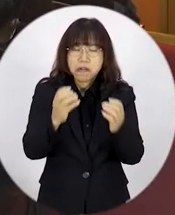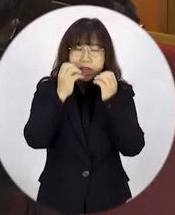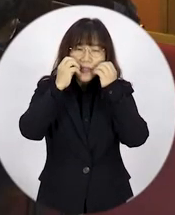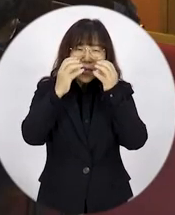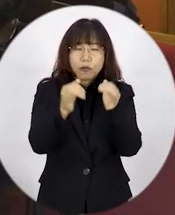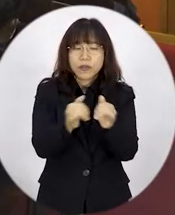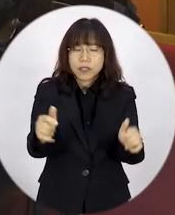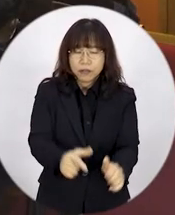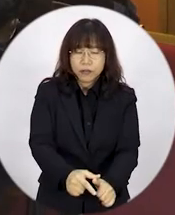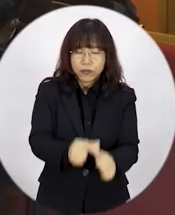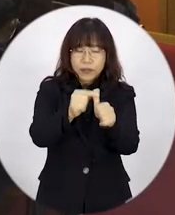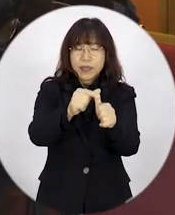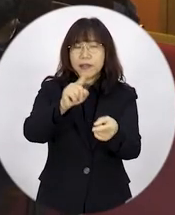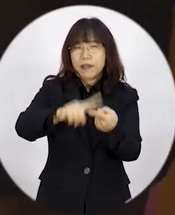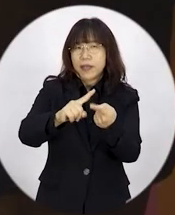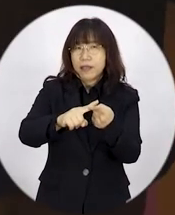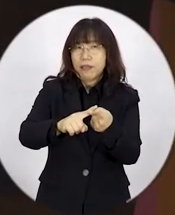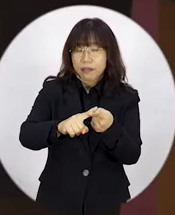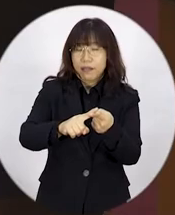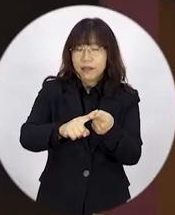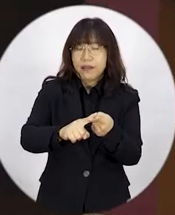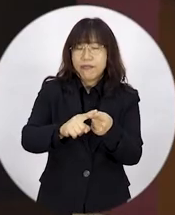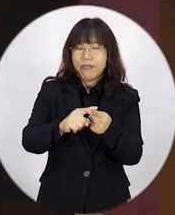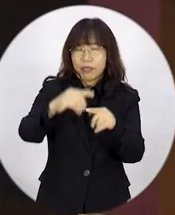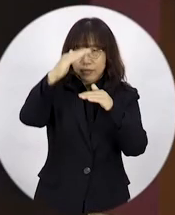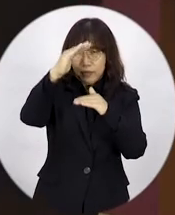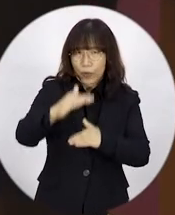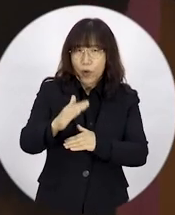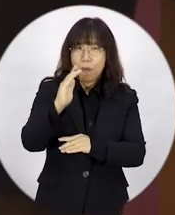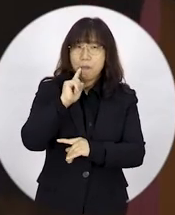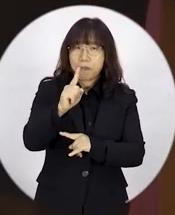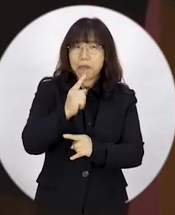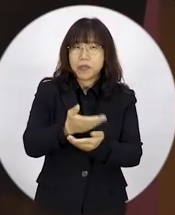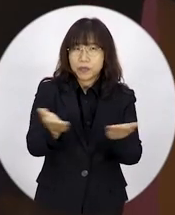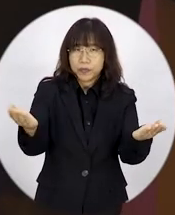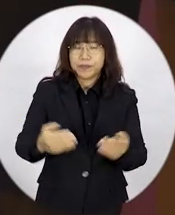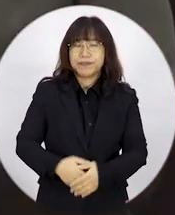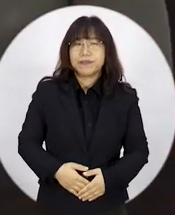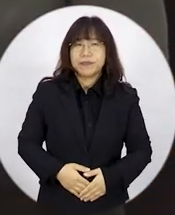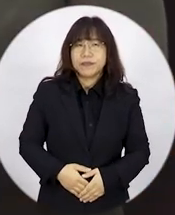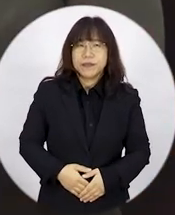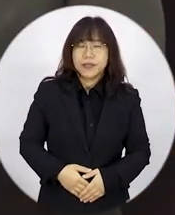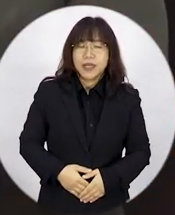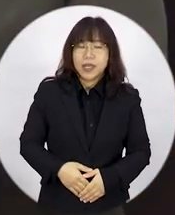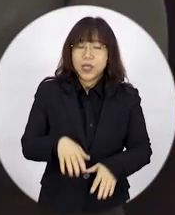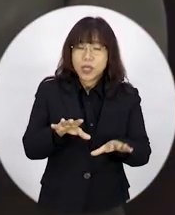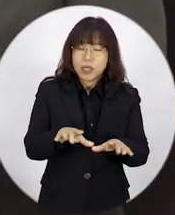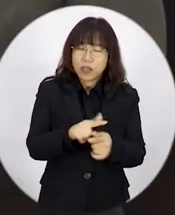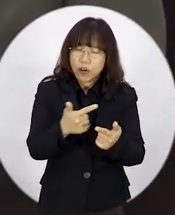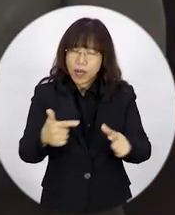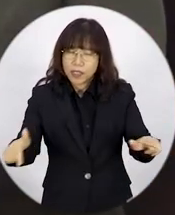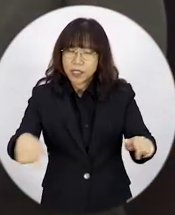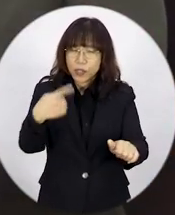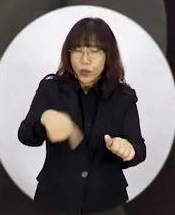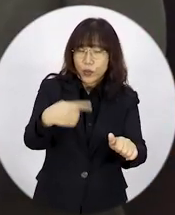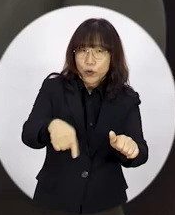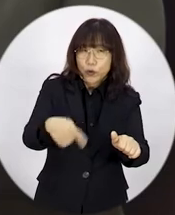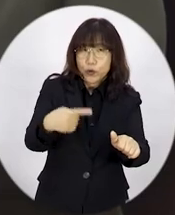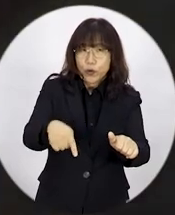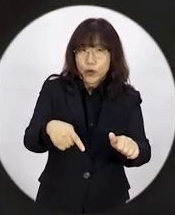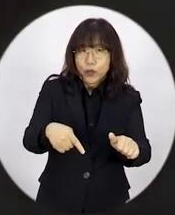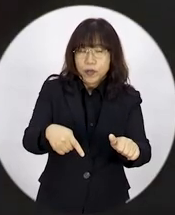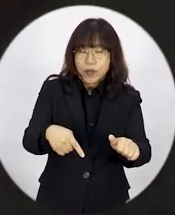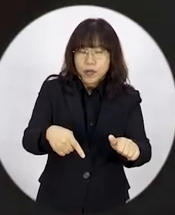동력 확보와 새로운 고용창출을 해야 한다고 강조했습니다 한편 강서구는 이번 혁신교육을 비롯한 다양한